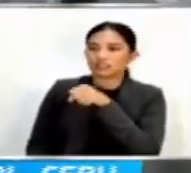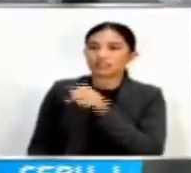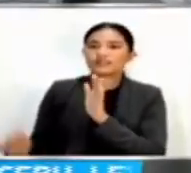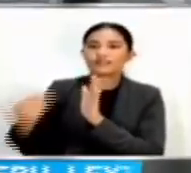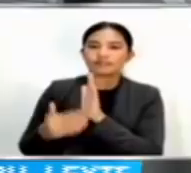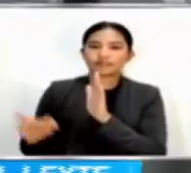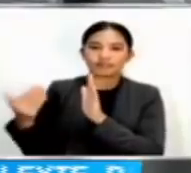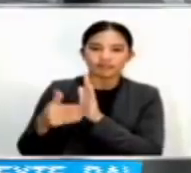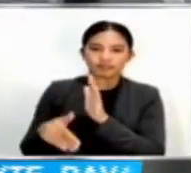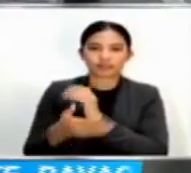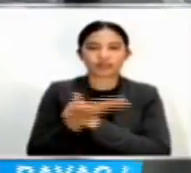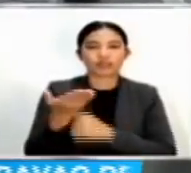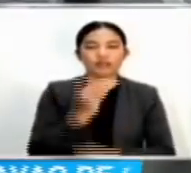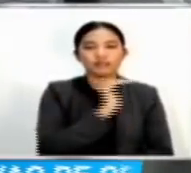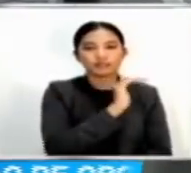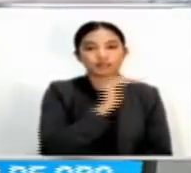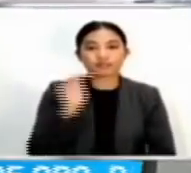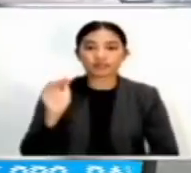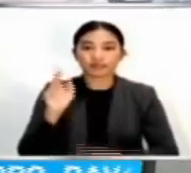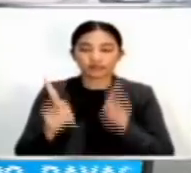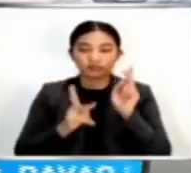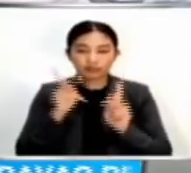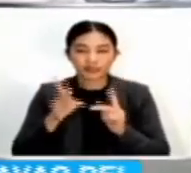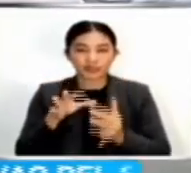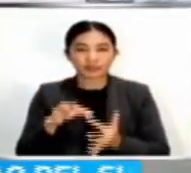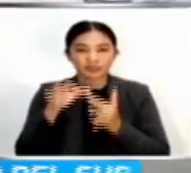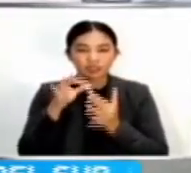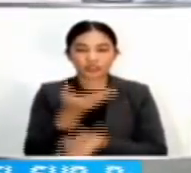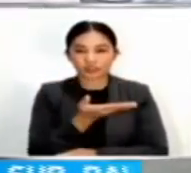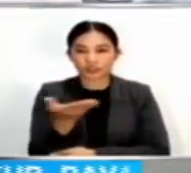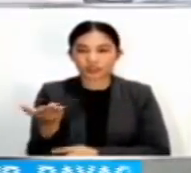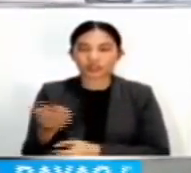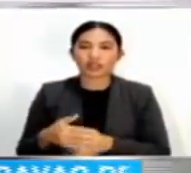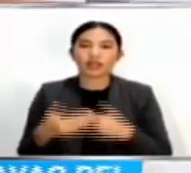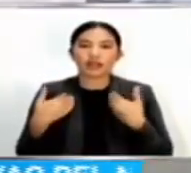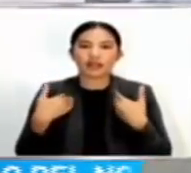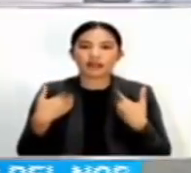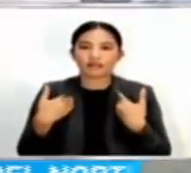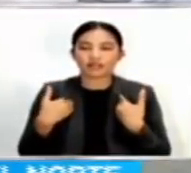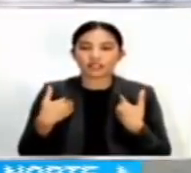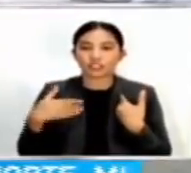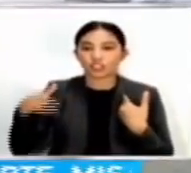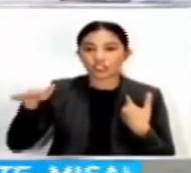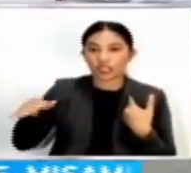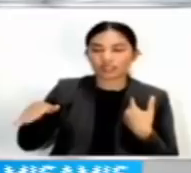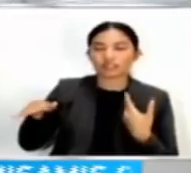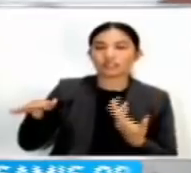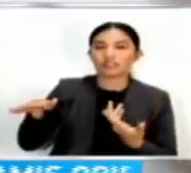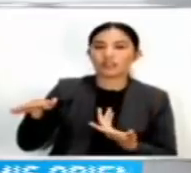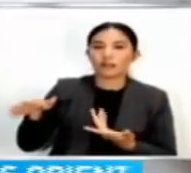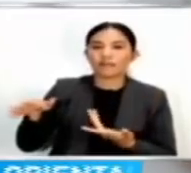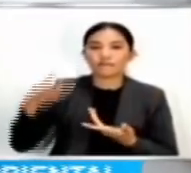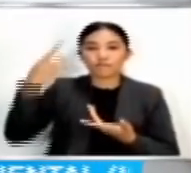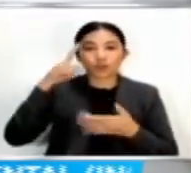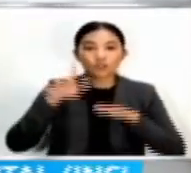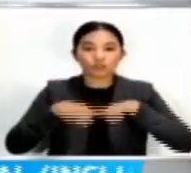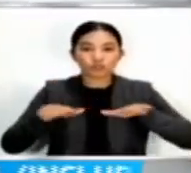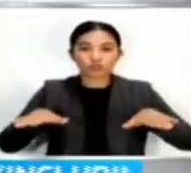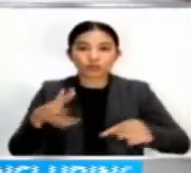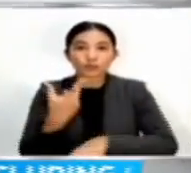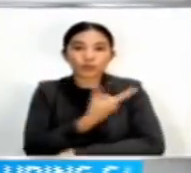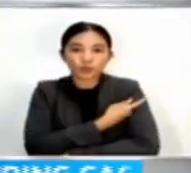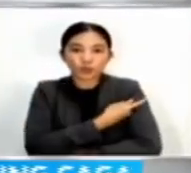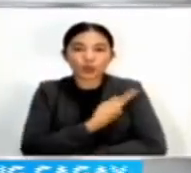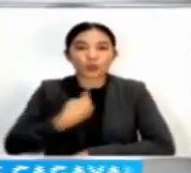kababayan, lalong-lalo na yung ating childhood immunization. Ano? Ito yung rinirequire natin na